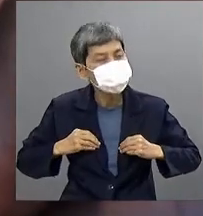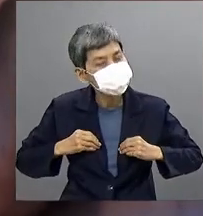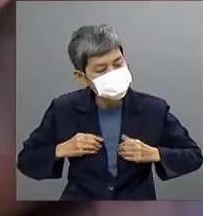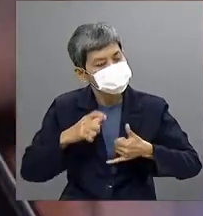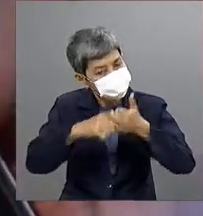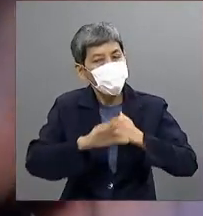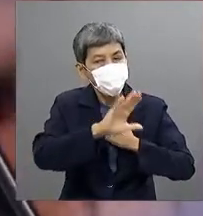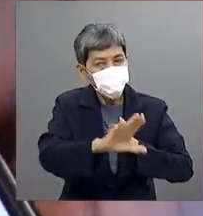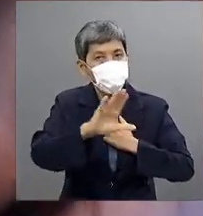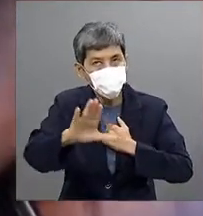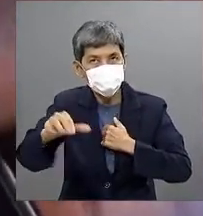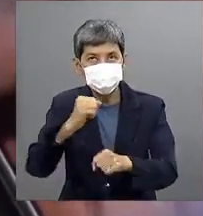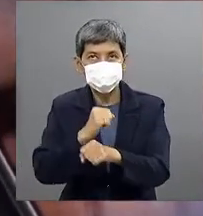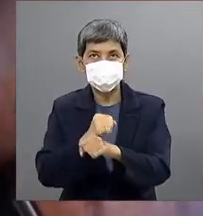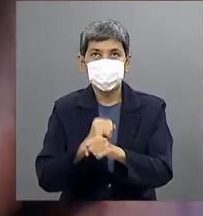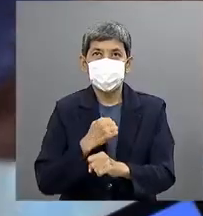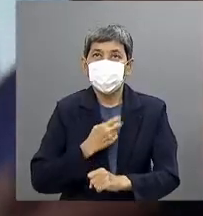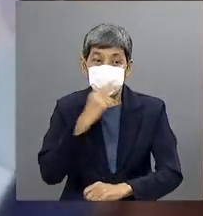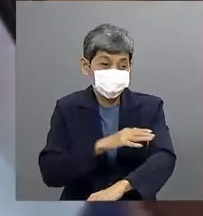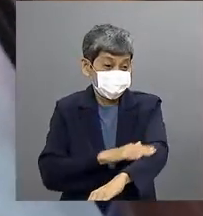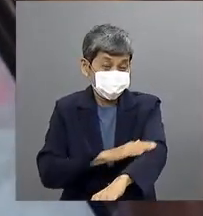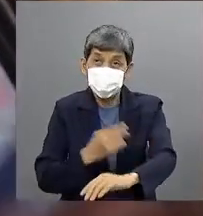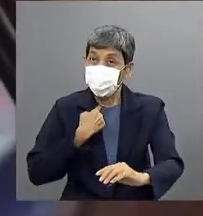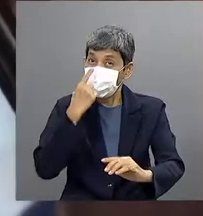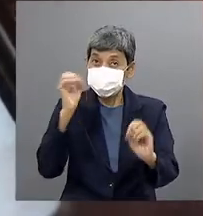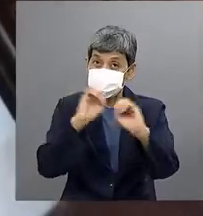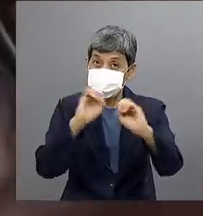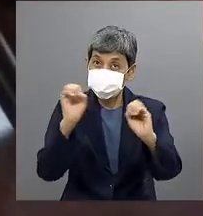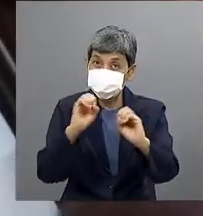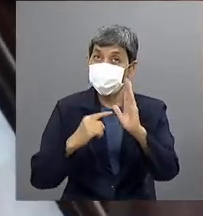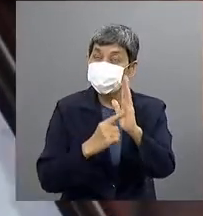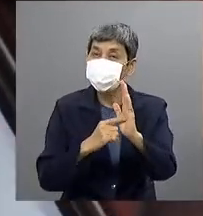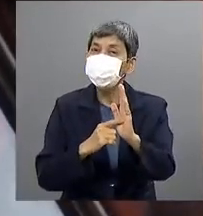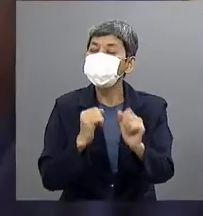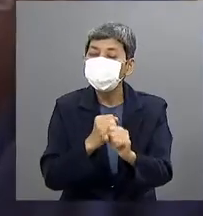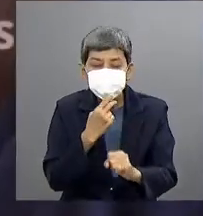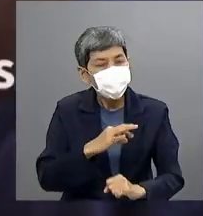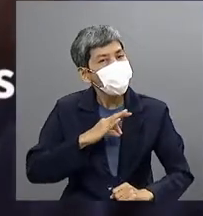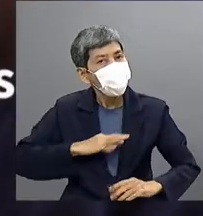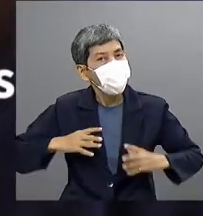สาวที่ไม่เคยเห็นผู้หญิงแบบเดียวกับพวกเธอปรากฏอยู่บนพื้นที่สื่อ